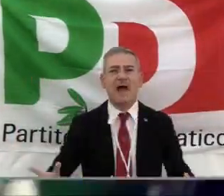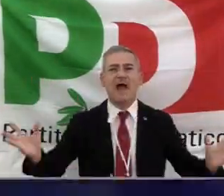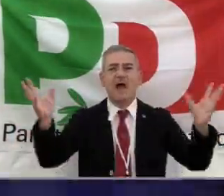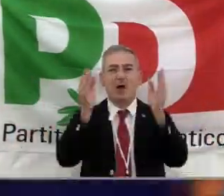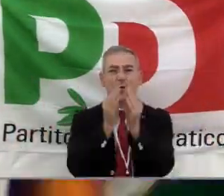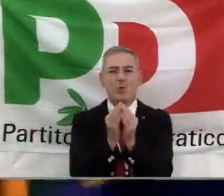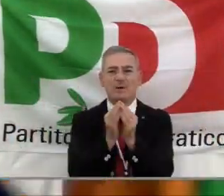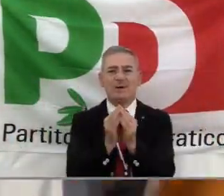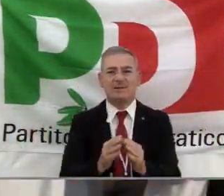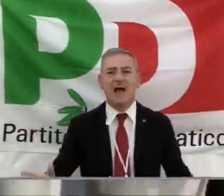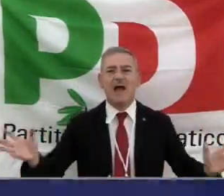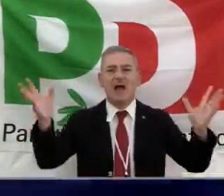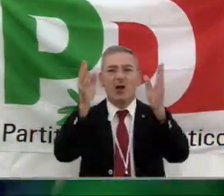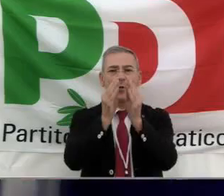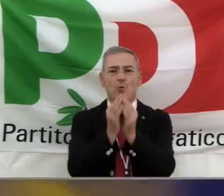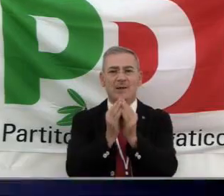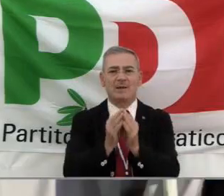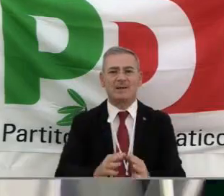Grazie!